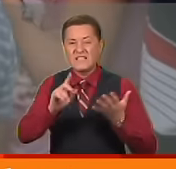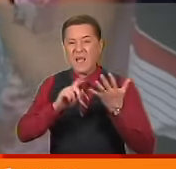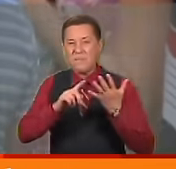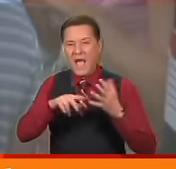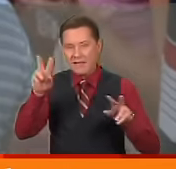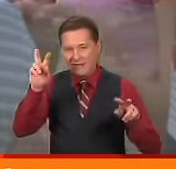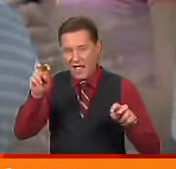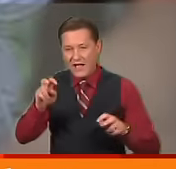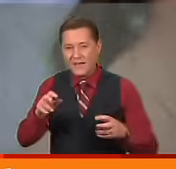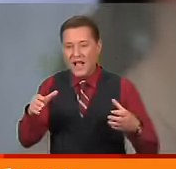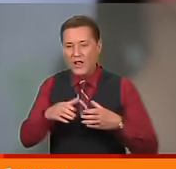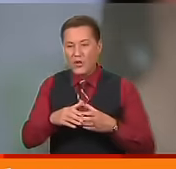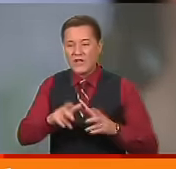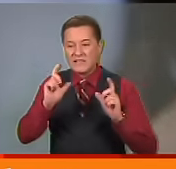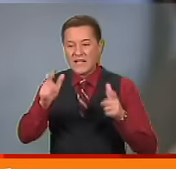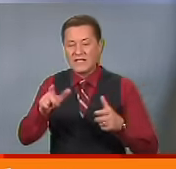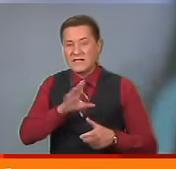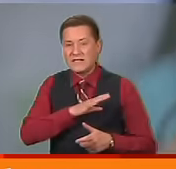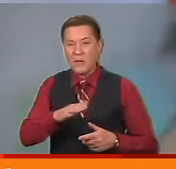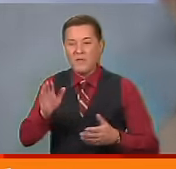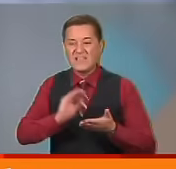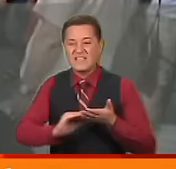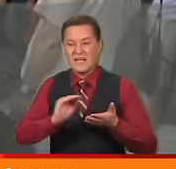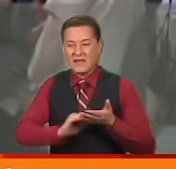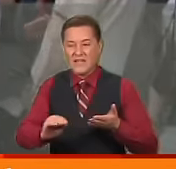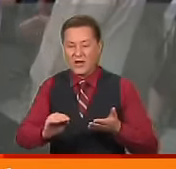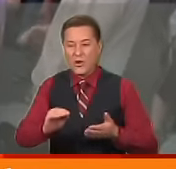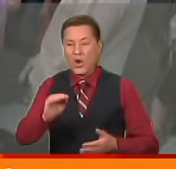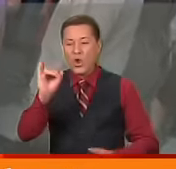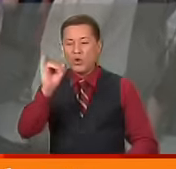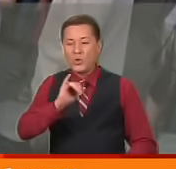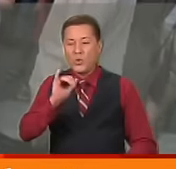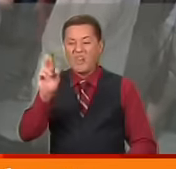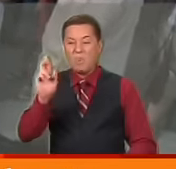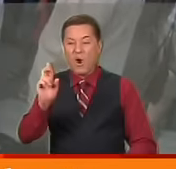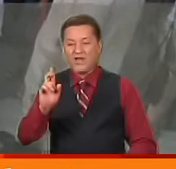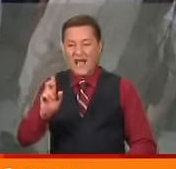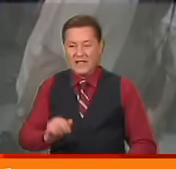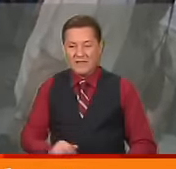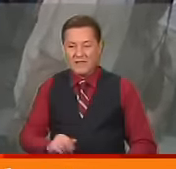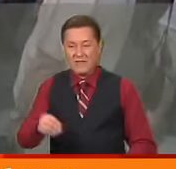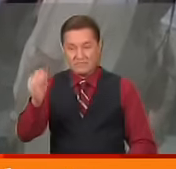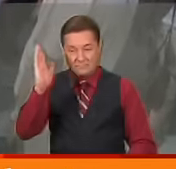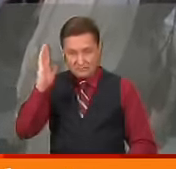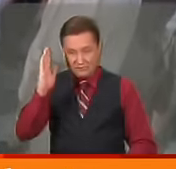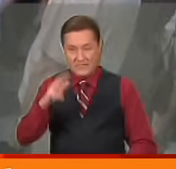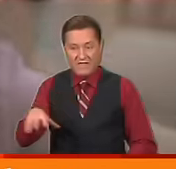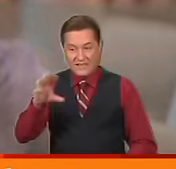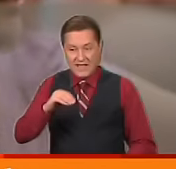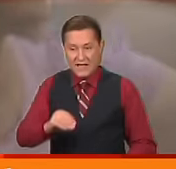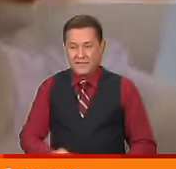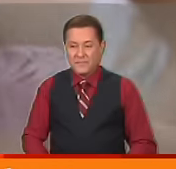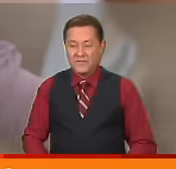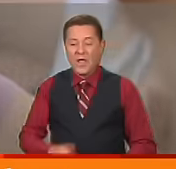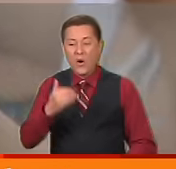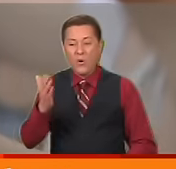тем не менее он согласился быть секретарем. Сытник Юрий Богданович, кто за его кандидатуру будет? Давайте проголосуем. І